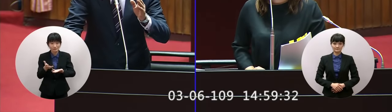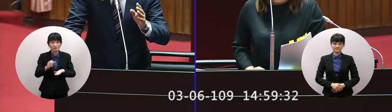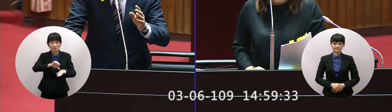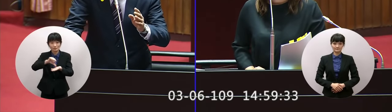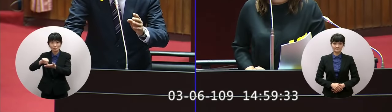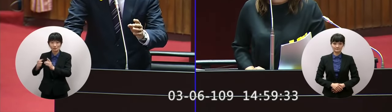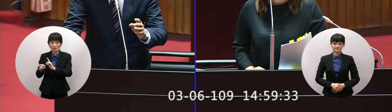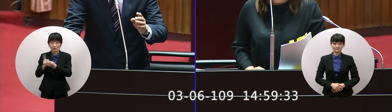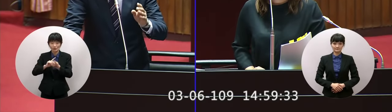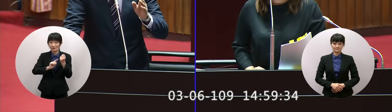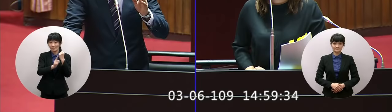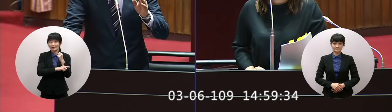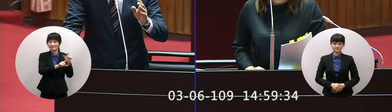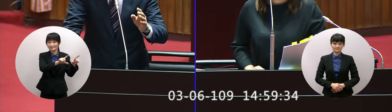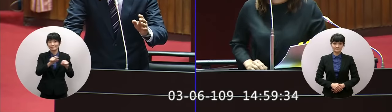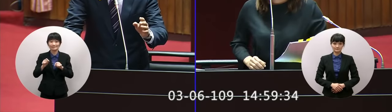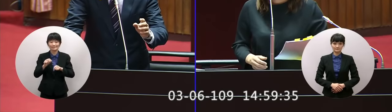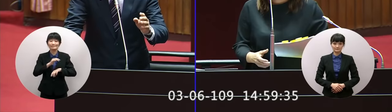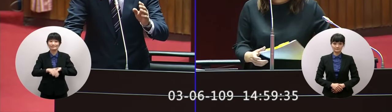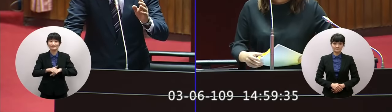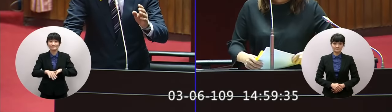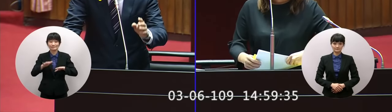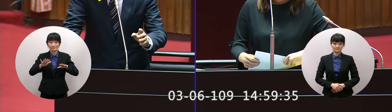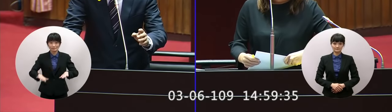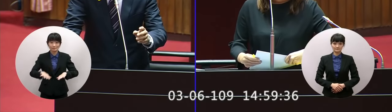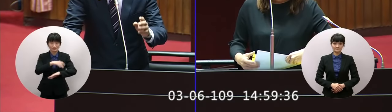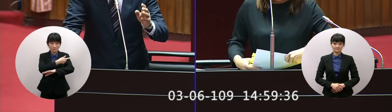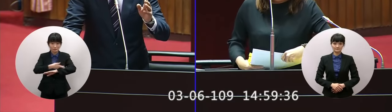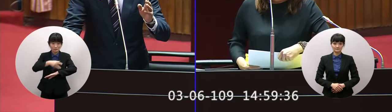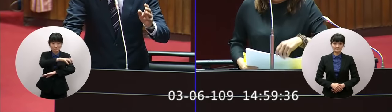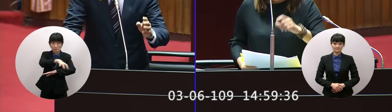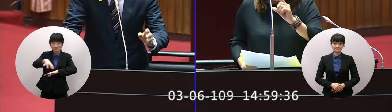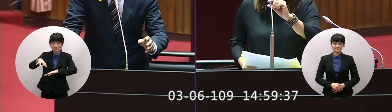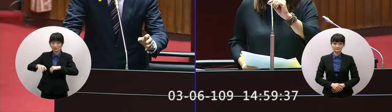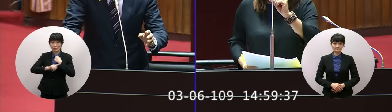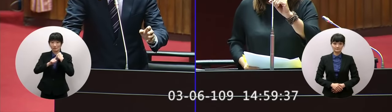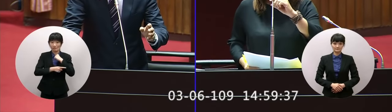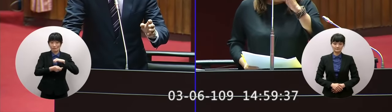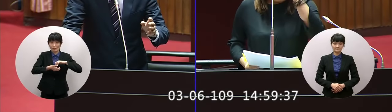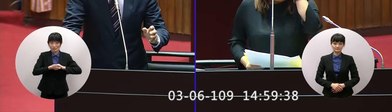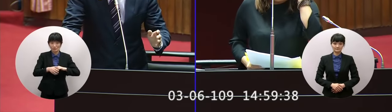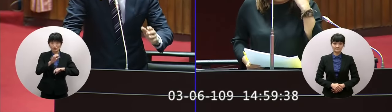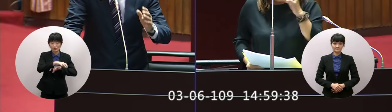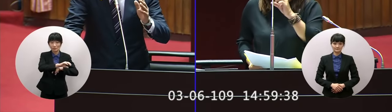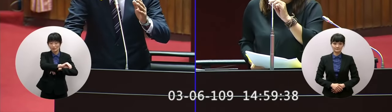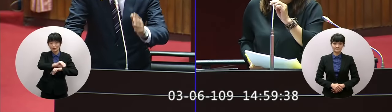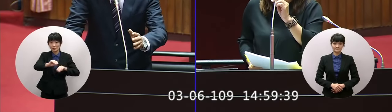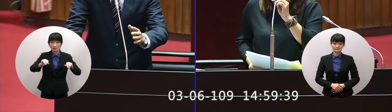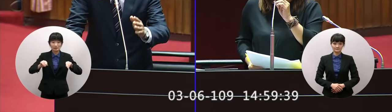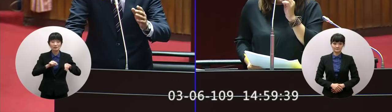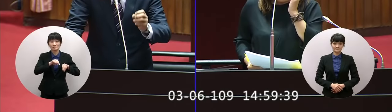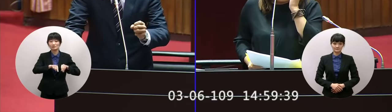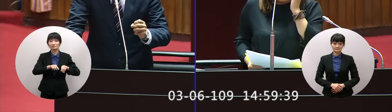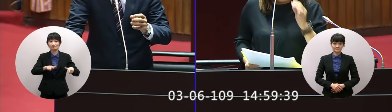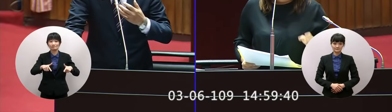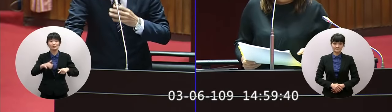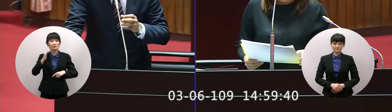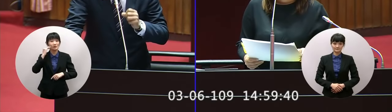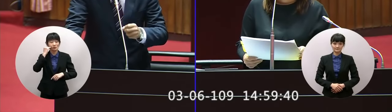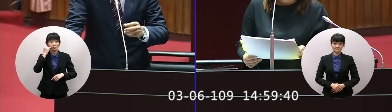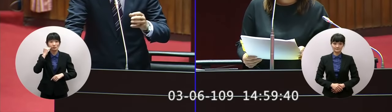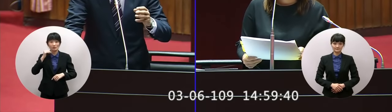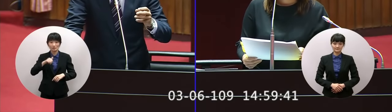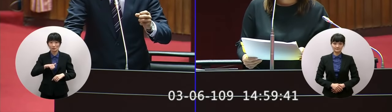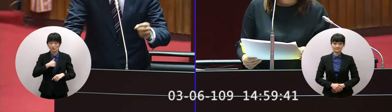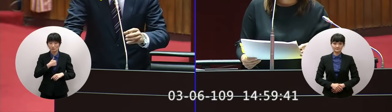化。甚至我来委员报告吼，以前河川地伊毋是法定农地，袂使加入农保。一定讲这些嘞，你就是爱有